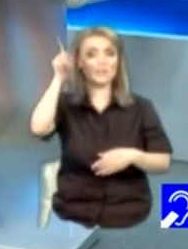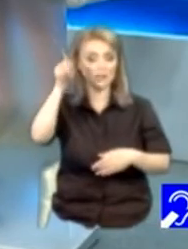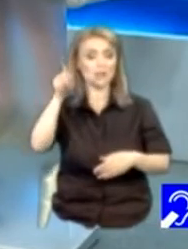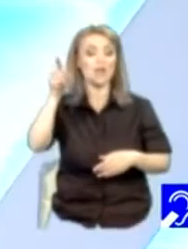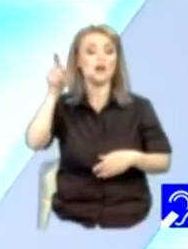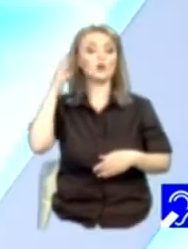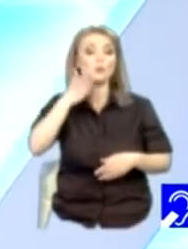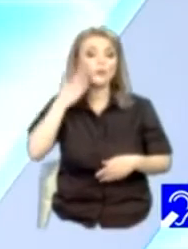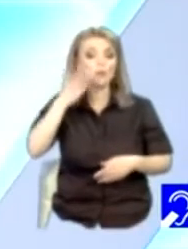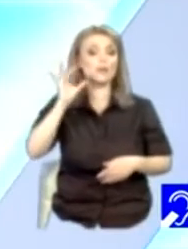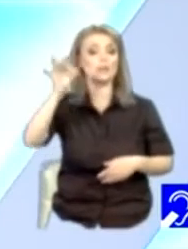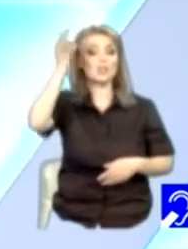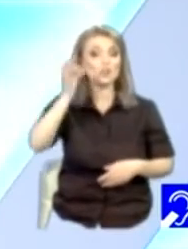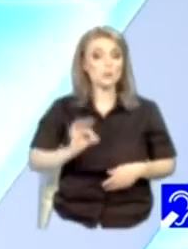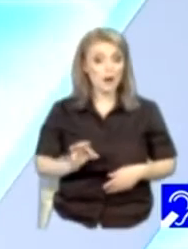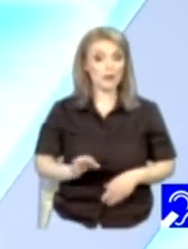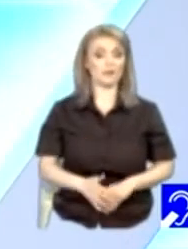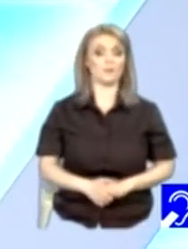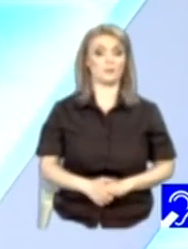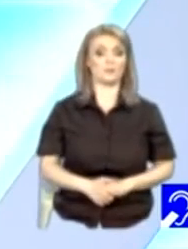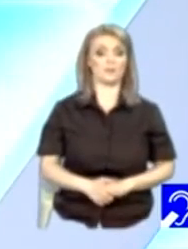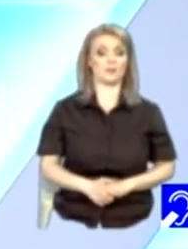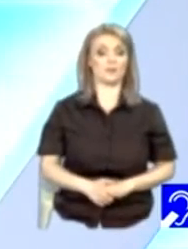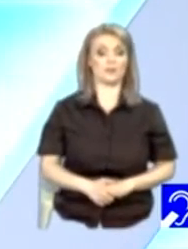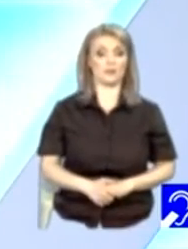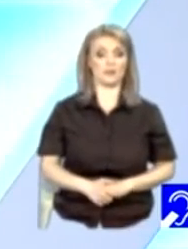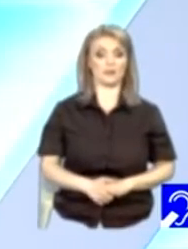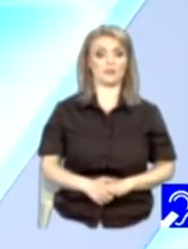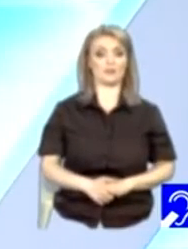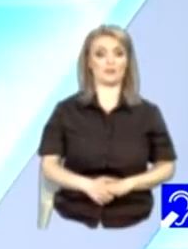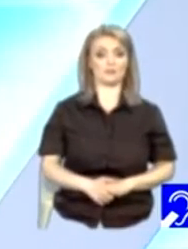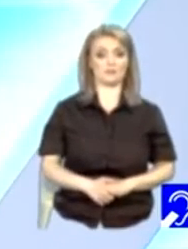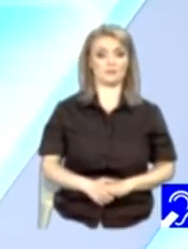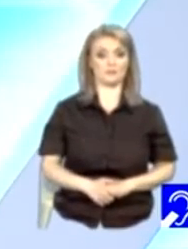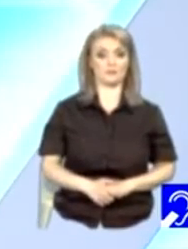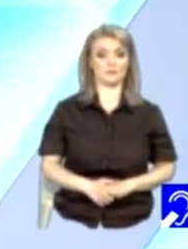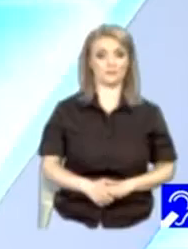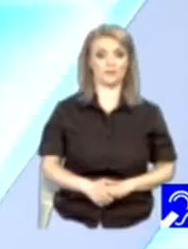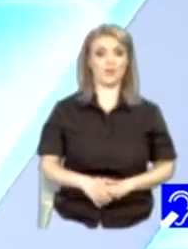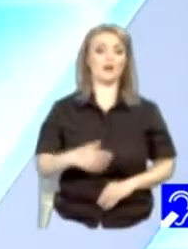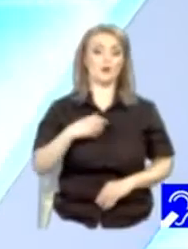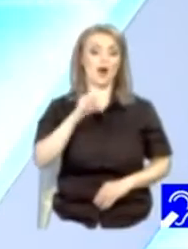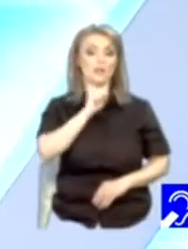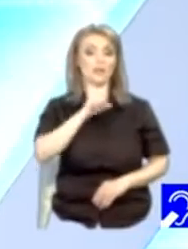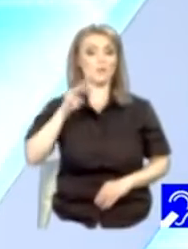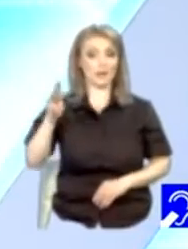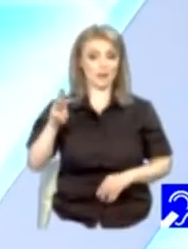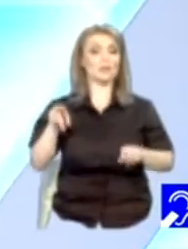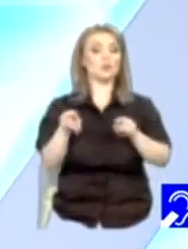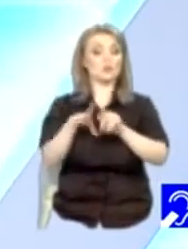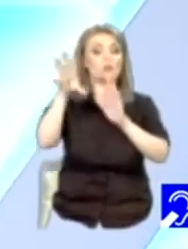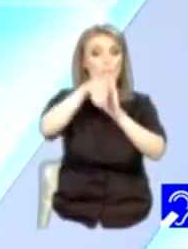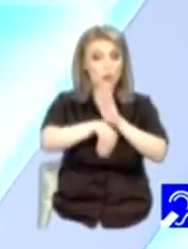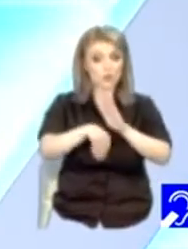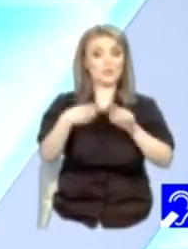din Germania, unde iată vin alegerile și viitoarea cancelară va fi, cel mai probabil, îi dorim tot succesul, tot reprezentant